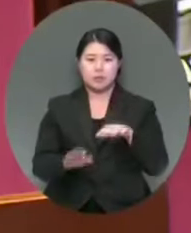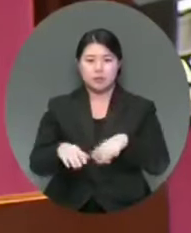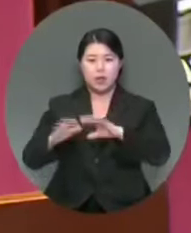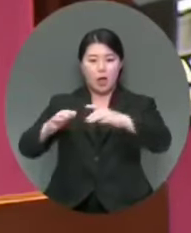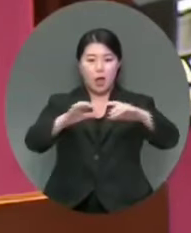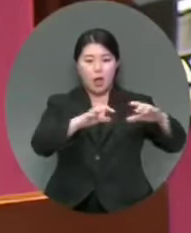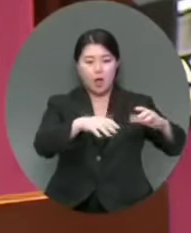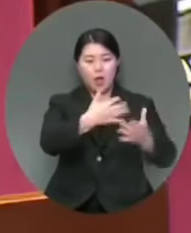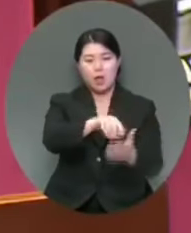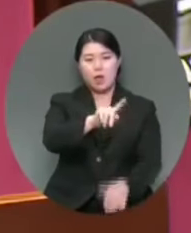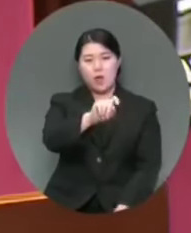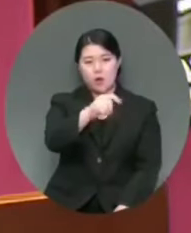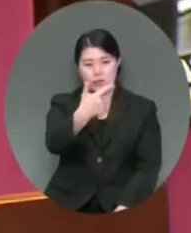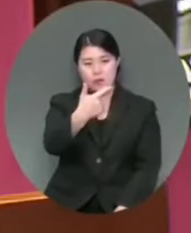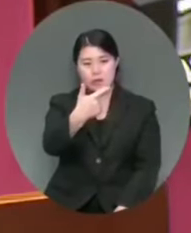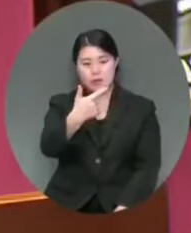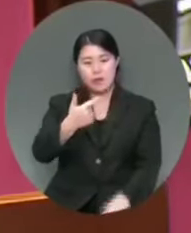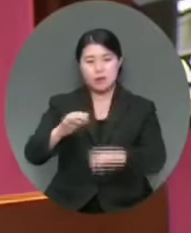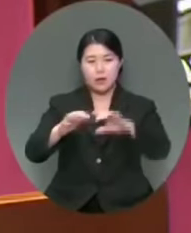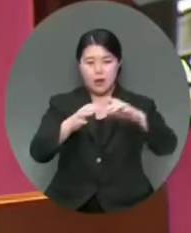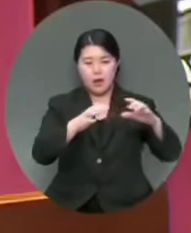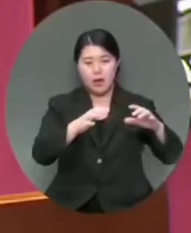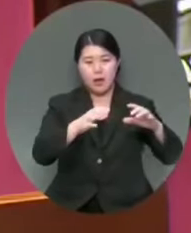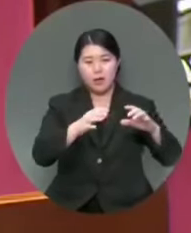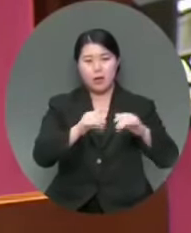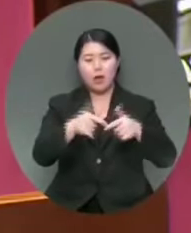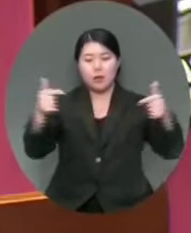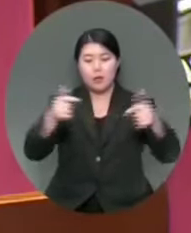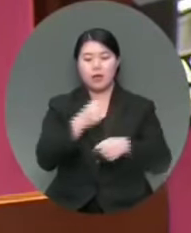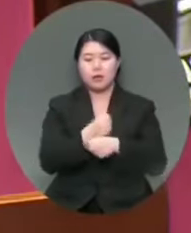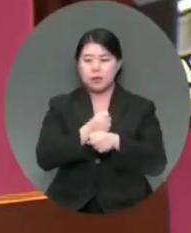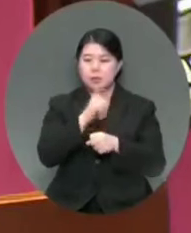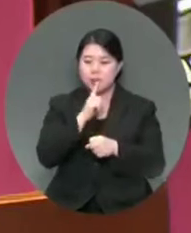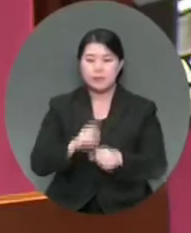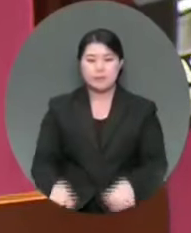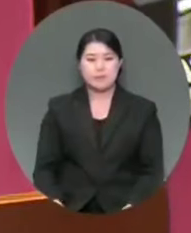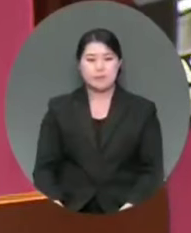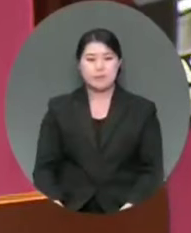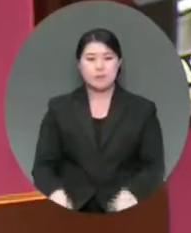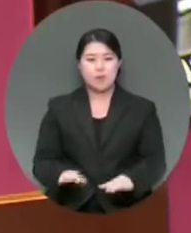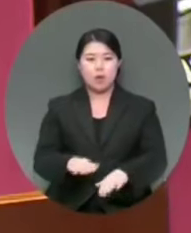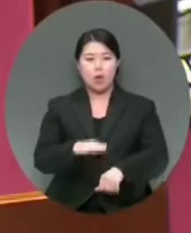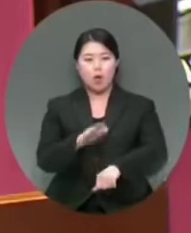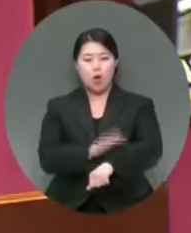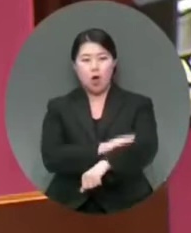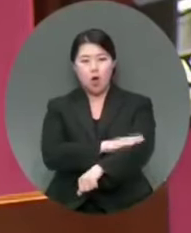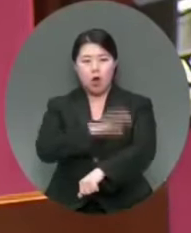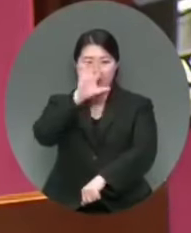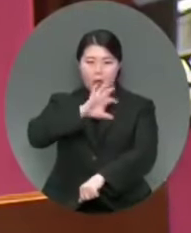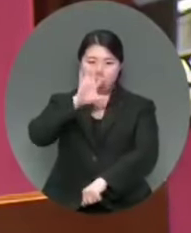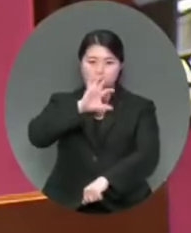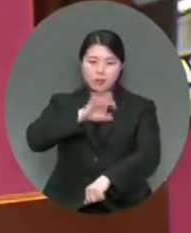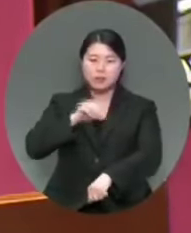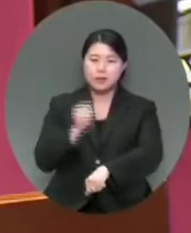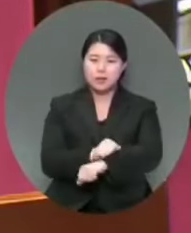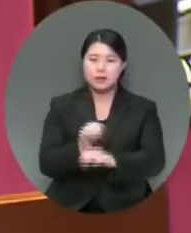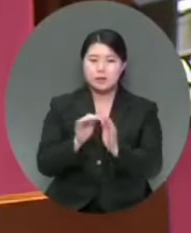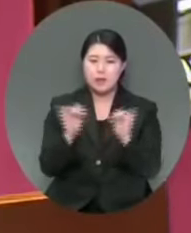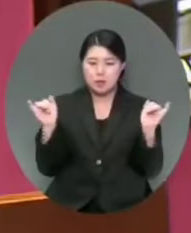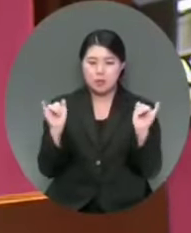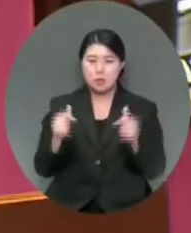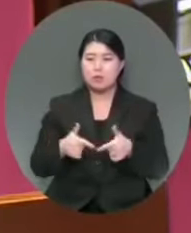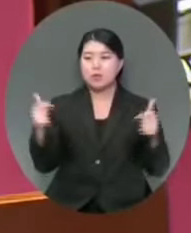16개국인 송출국도 확대하겠다고 했습니다. 또한 숙련 기능 인력도 5천 명에서 3만 5천 명으로 확대하겠다고